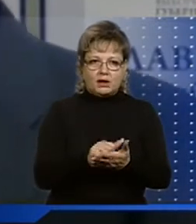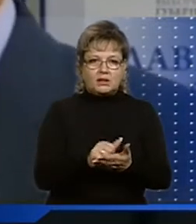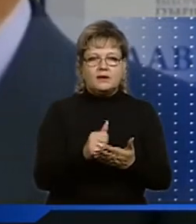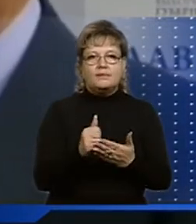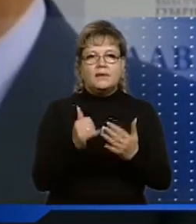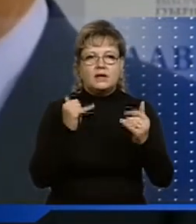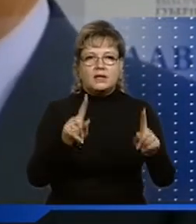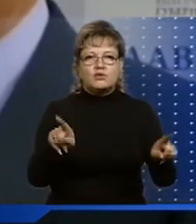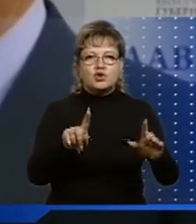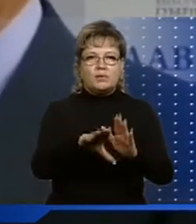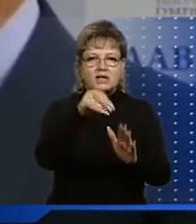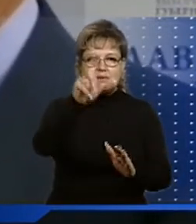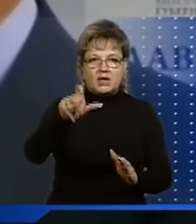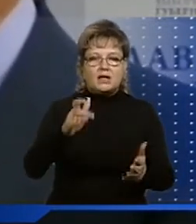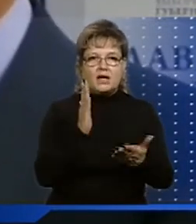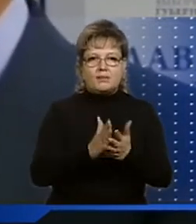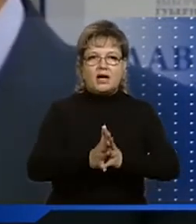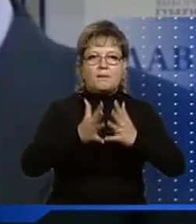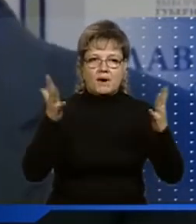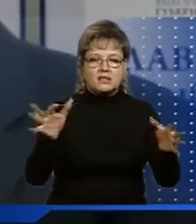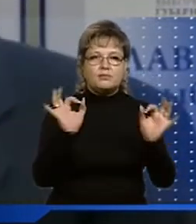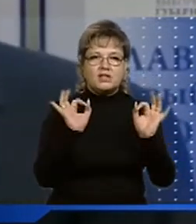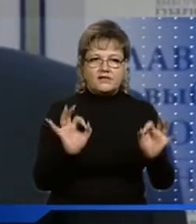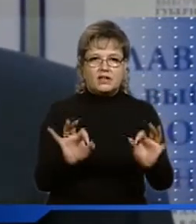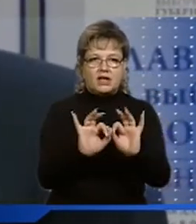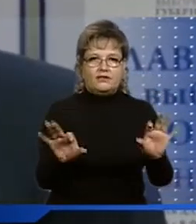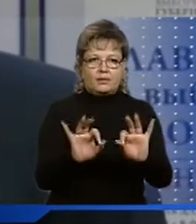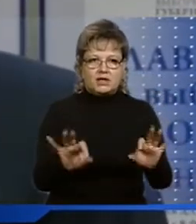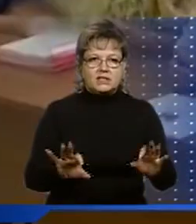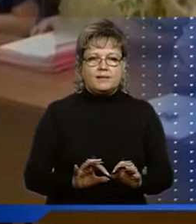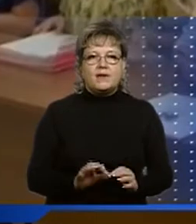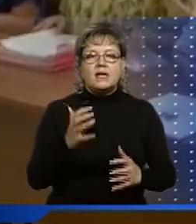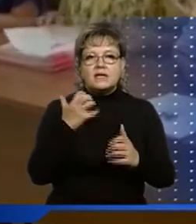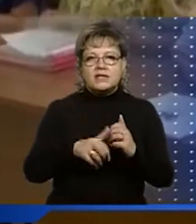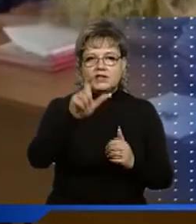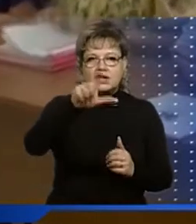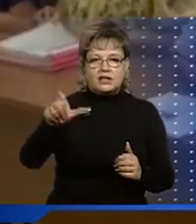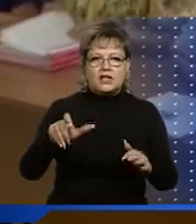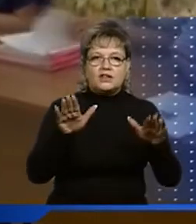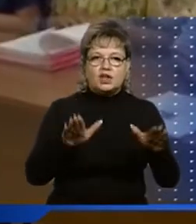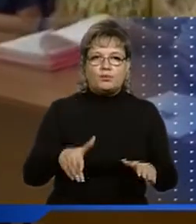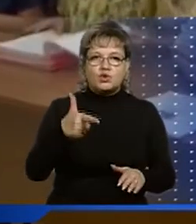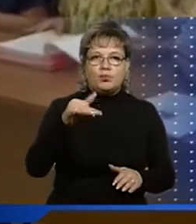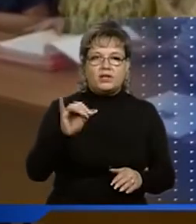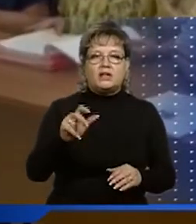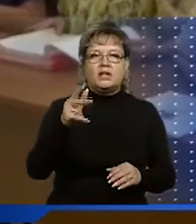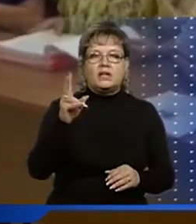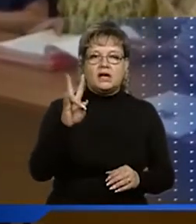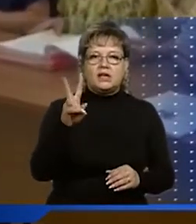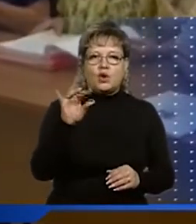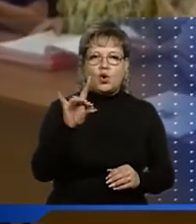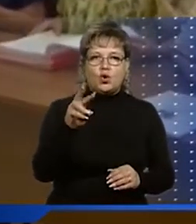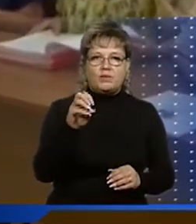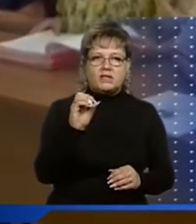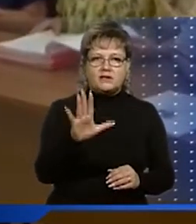чтобы избиратели имели максимум достоверной информации. Среди кандидатов на пост губернатора Николай